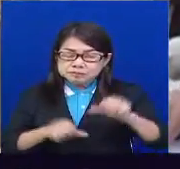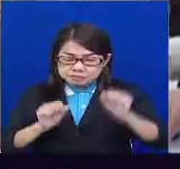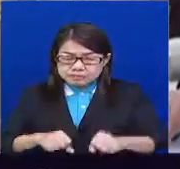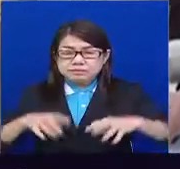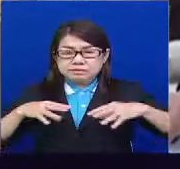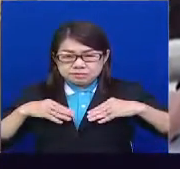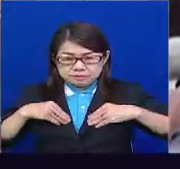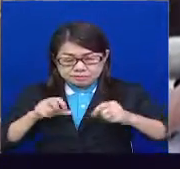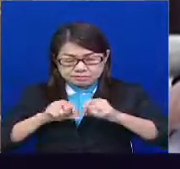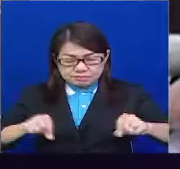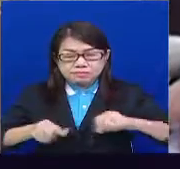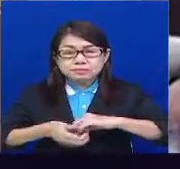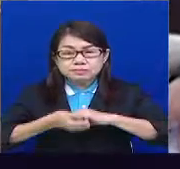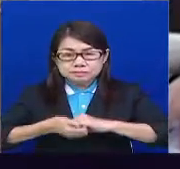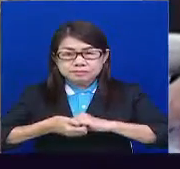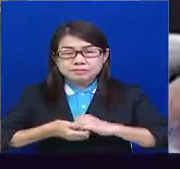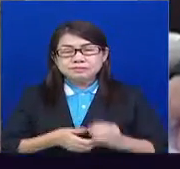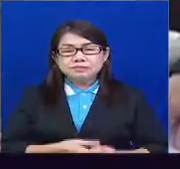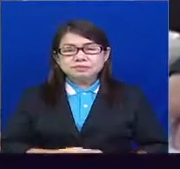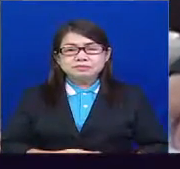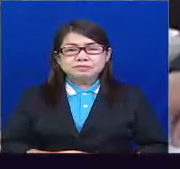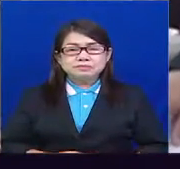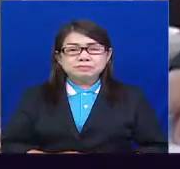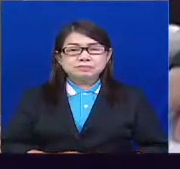ทำบันทึกความร่วมมือระหว่างกันต่อ